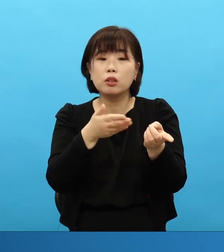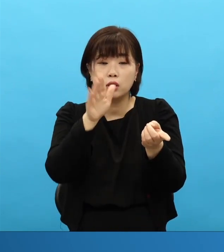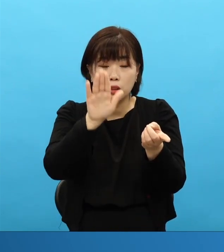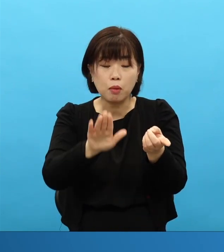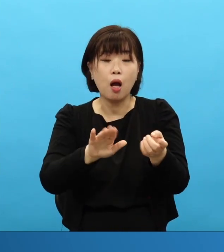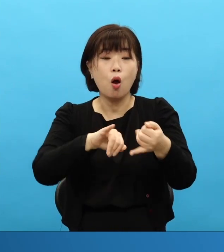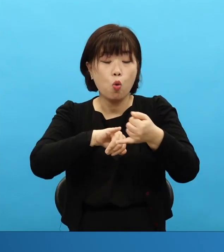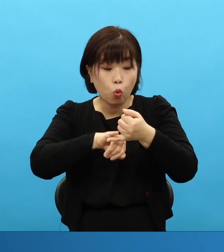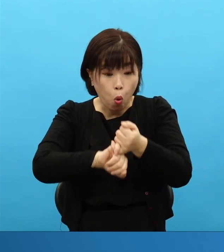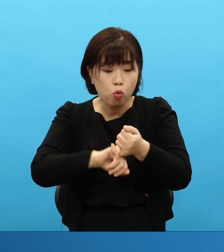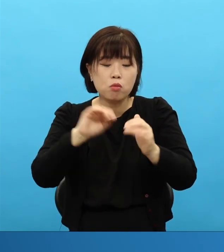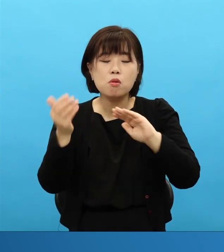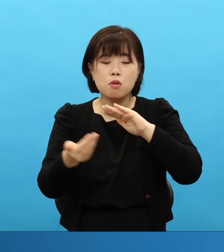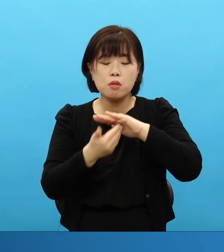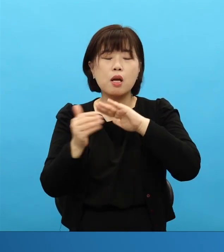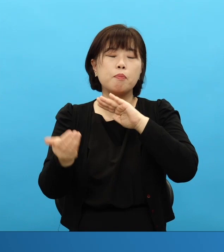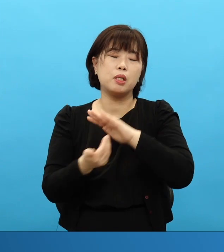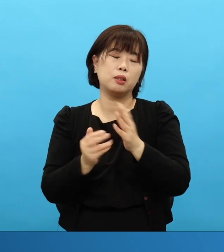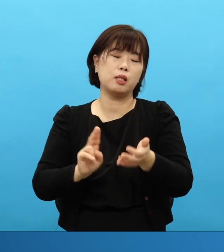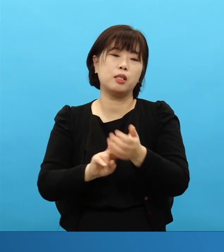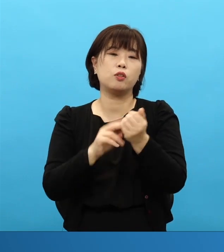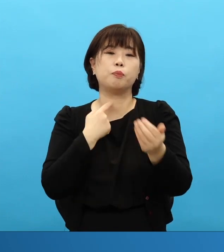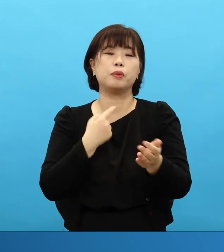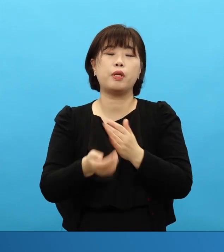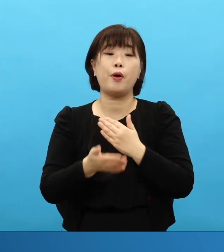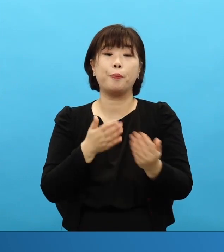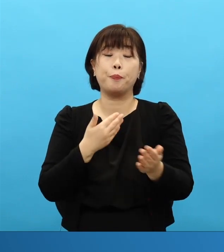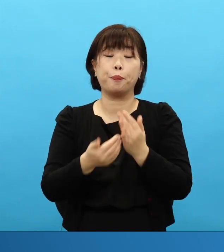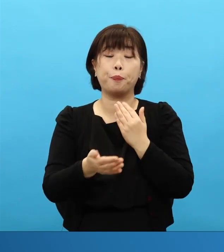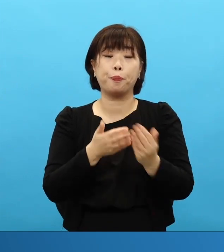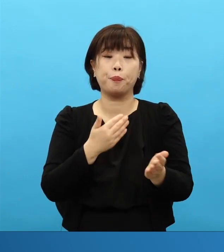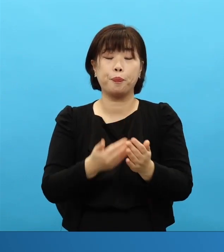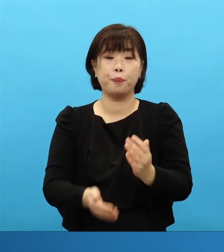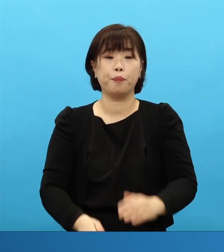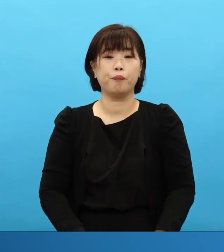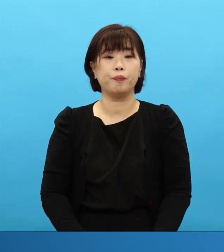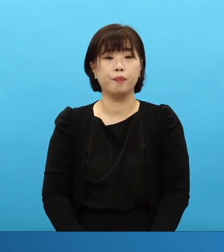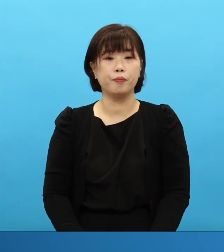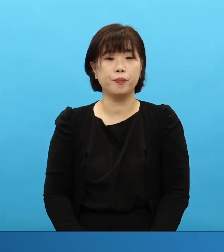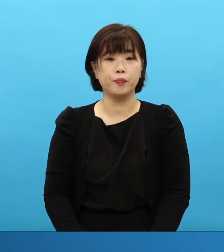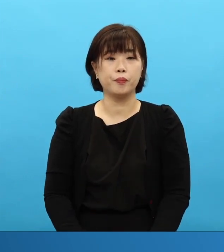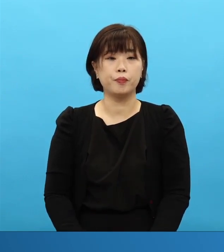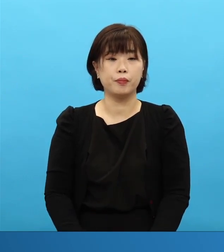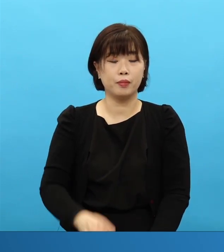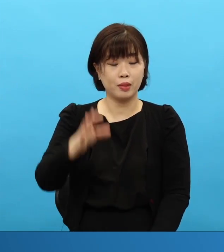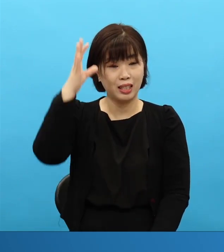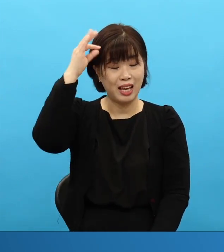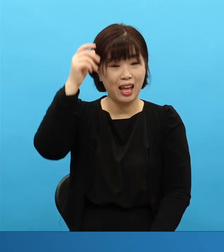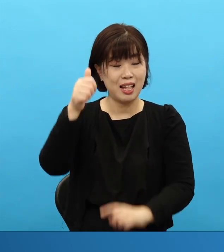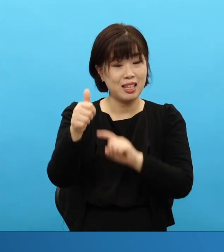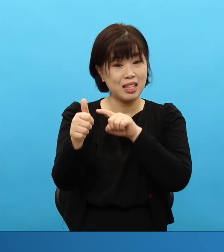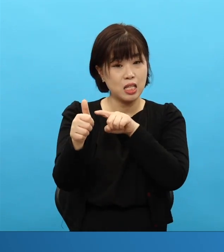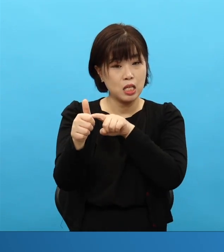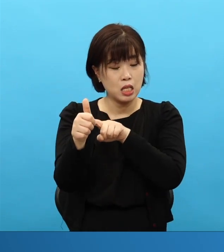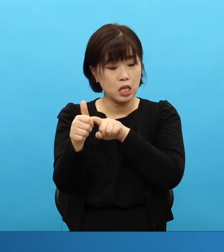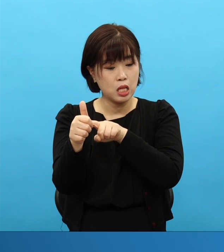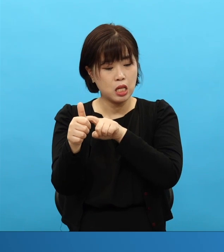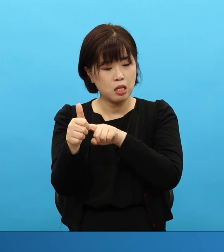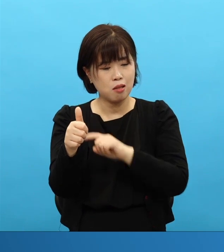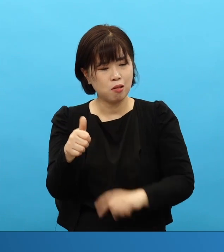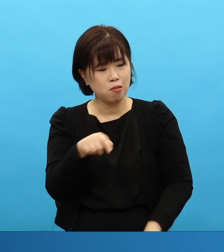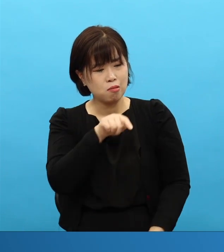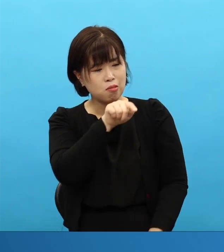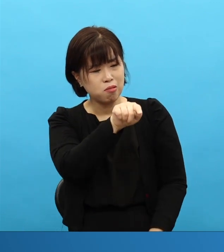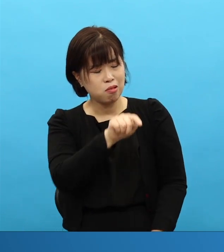Because Elijah remained in prayer, although there was suffering, these works of God 엘리야 arose. 마음속에 들은 겁니다. 저 거짓 선지자하고 영적 싸움하도록